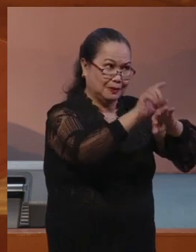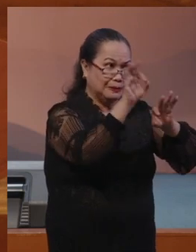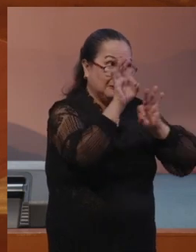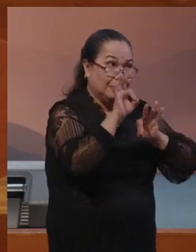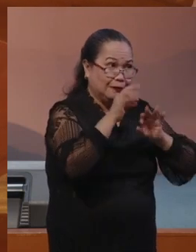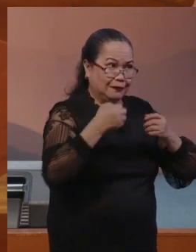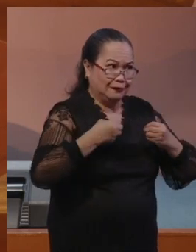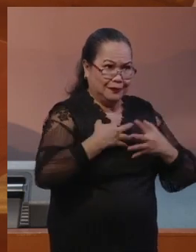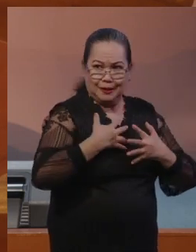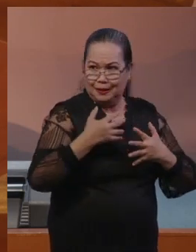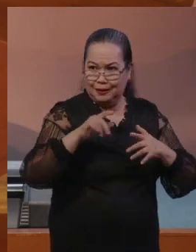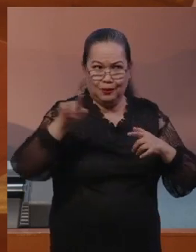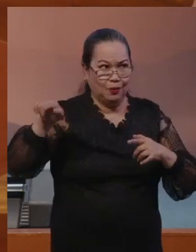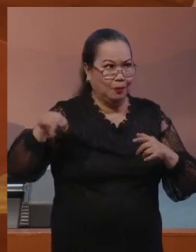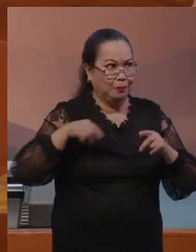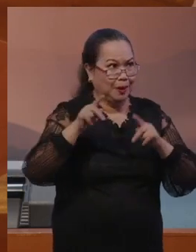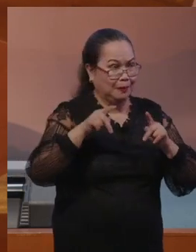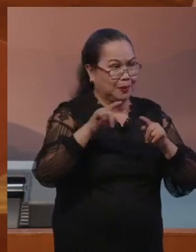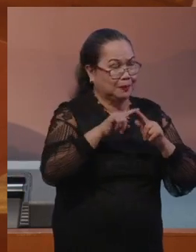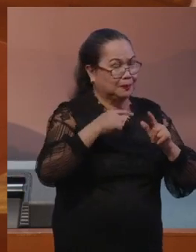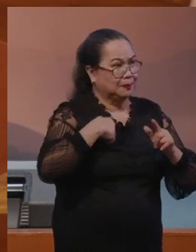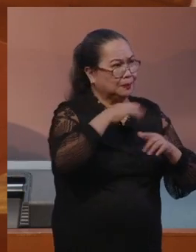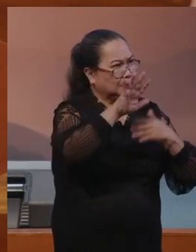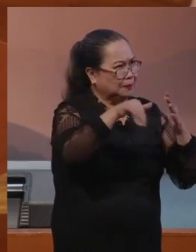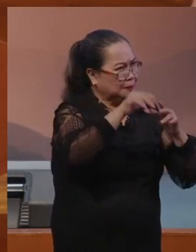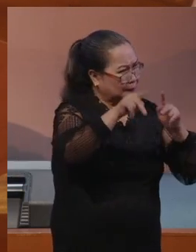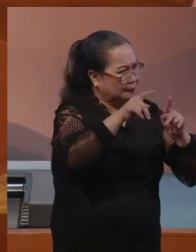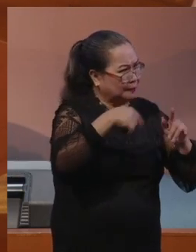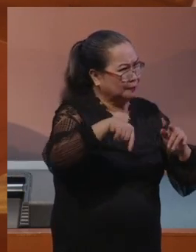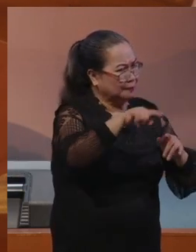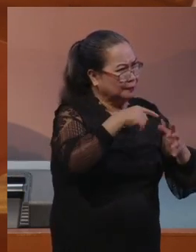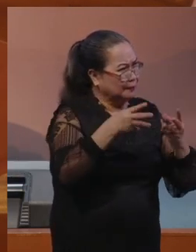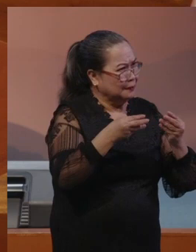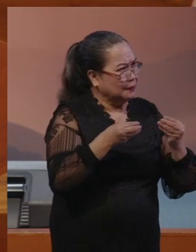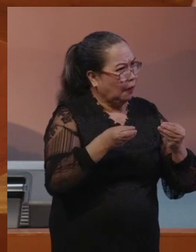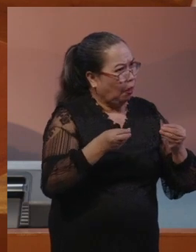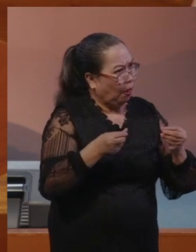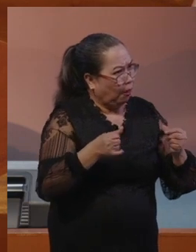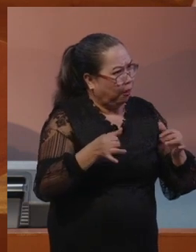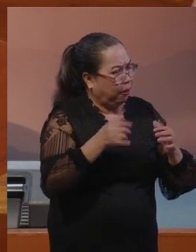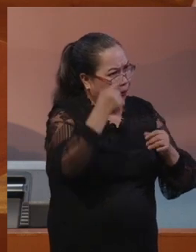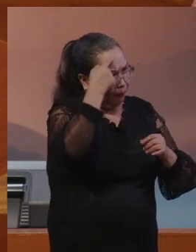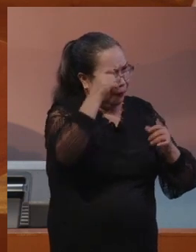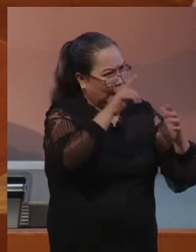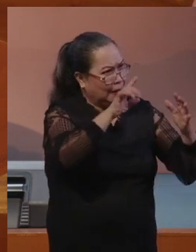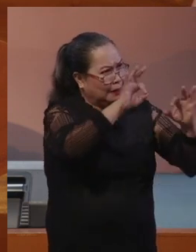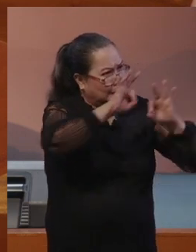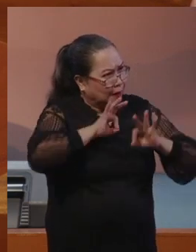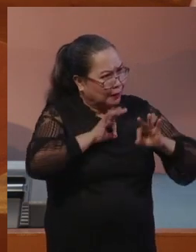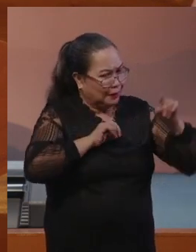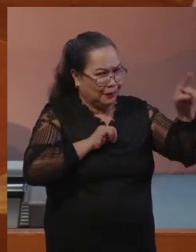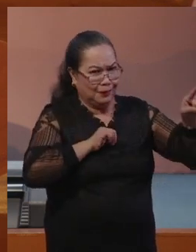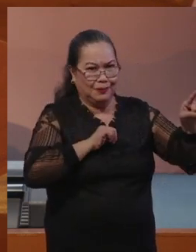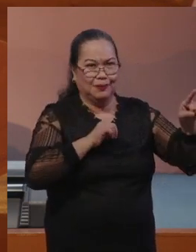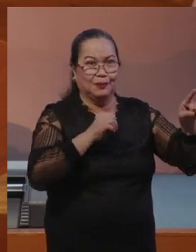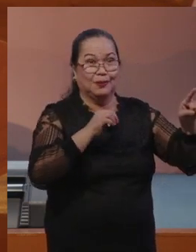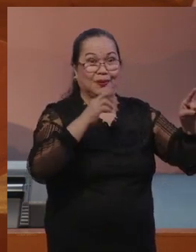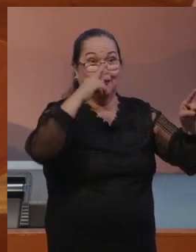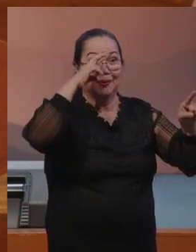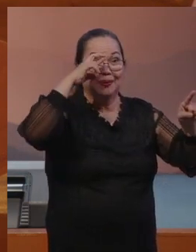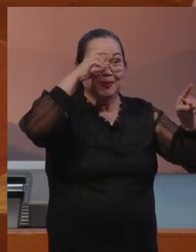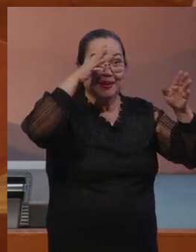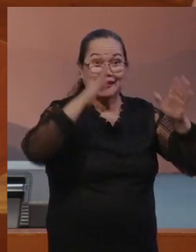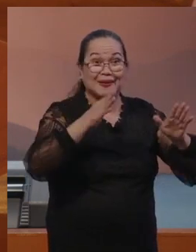fallen upon us, and that all the inhabitants of the land melt away before you. Melt away